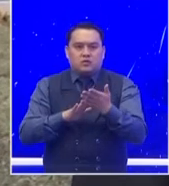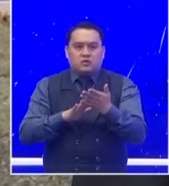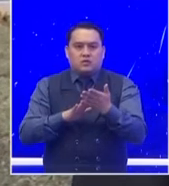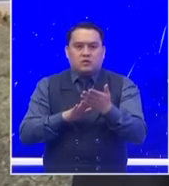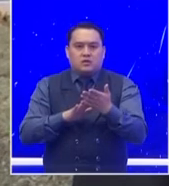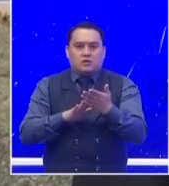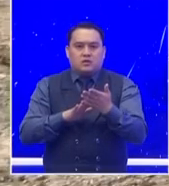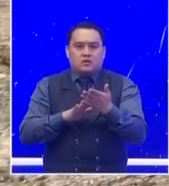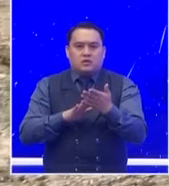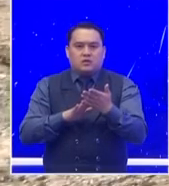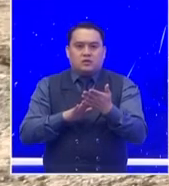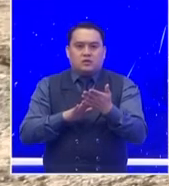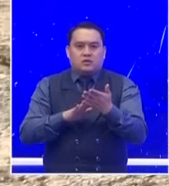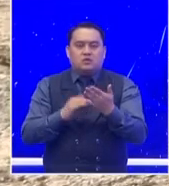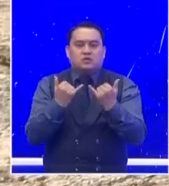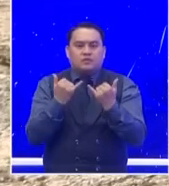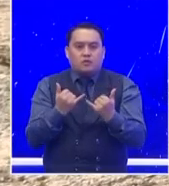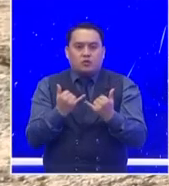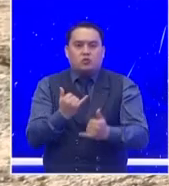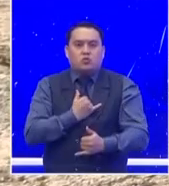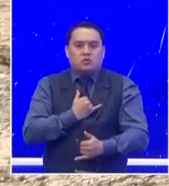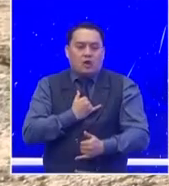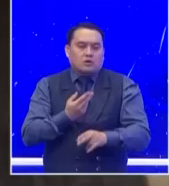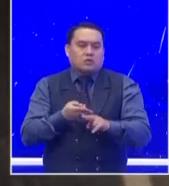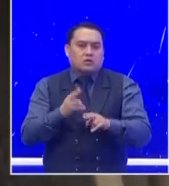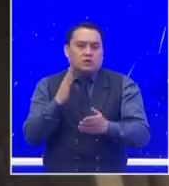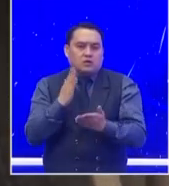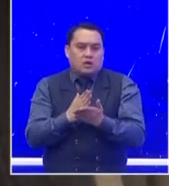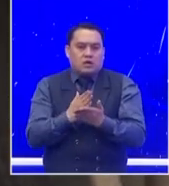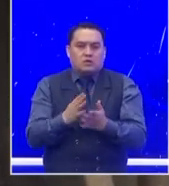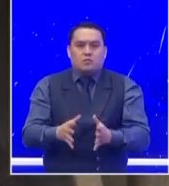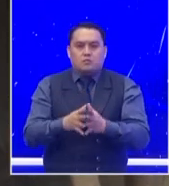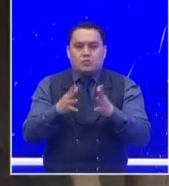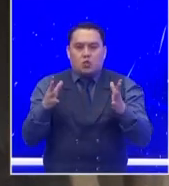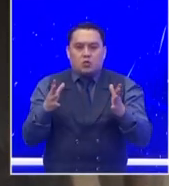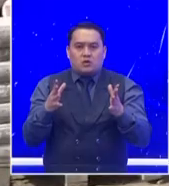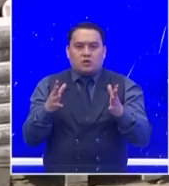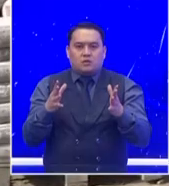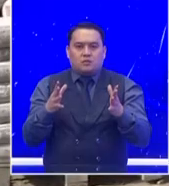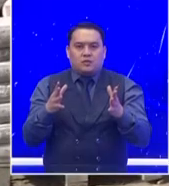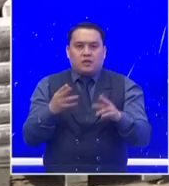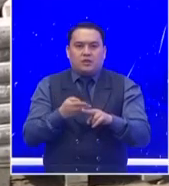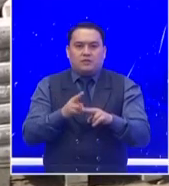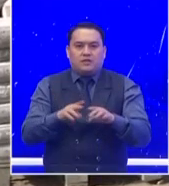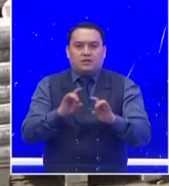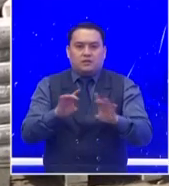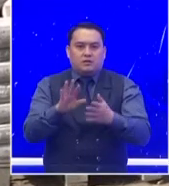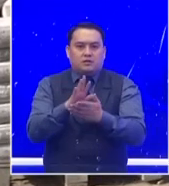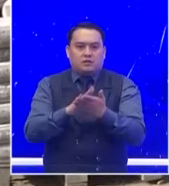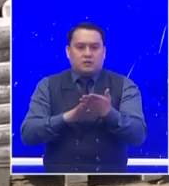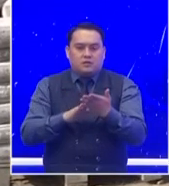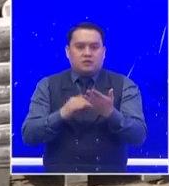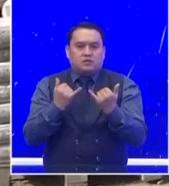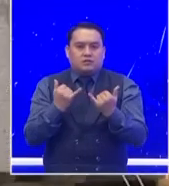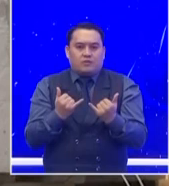7-20-25 приобрели свое жилье. На сегодняшний день в Вилийском районе в очереди на жилье стоят порядка 4000 человек. Более 3000 из них вошли